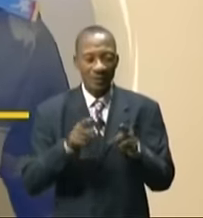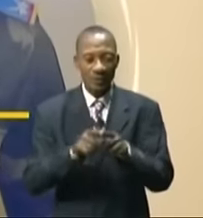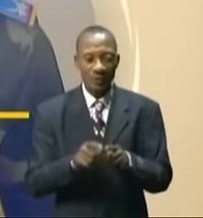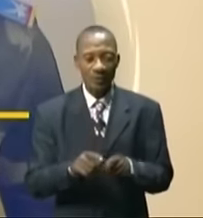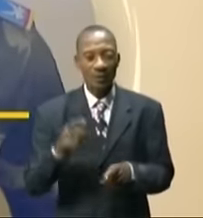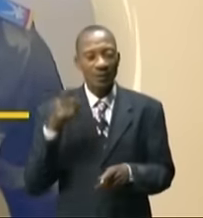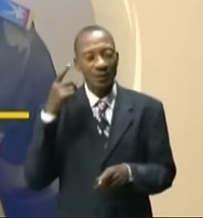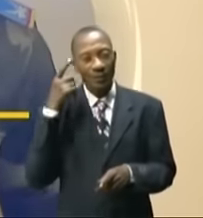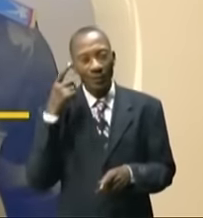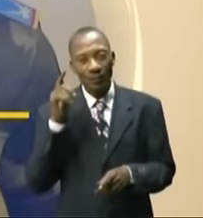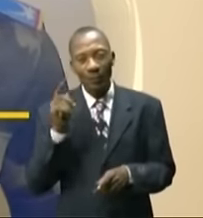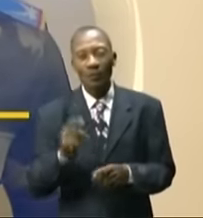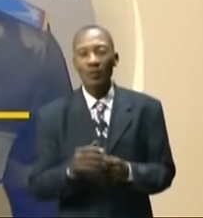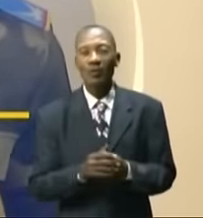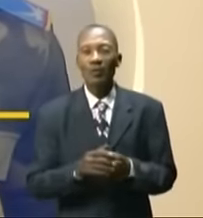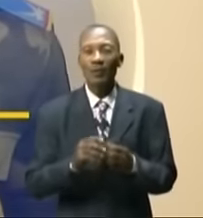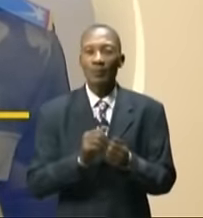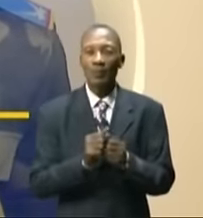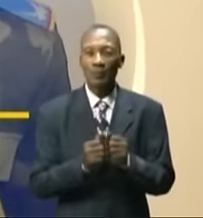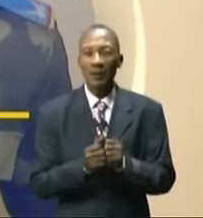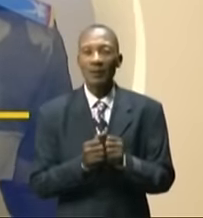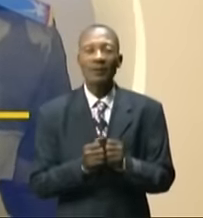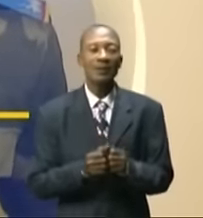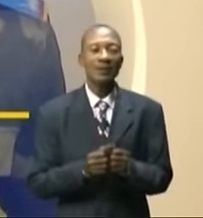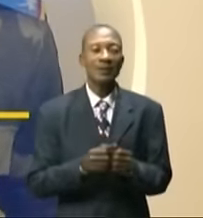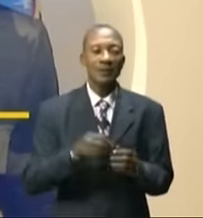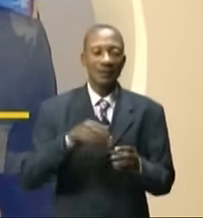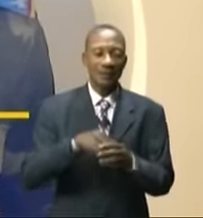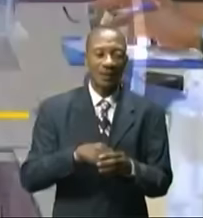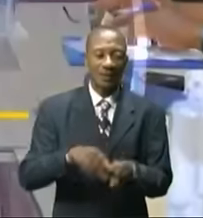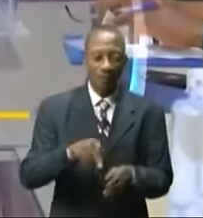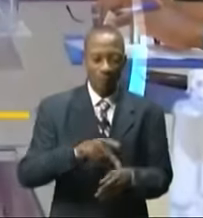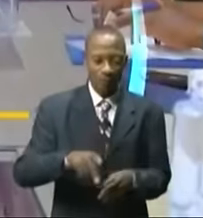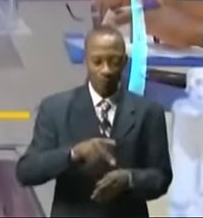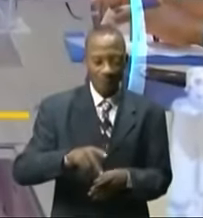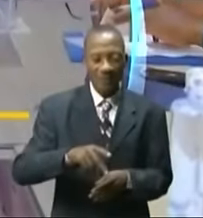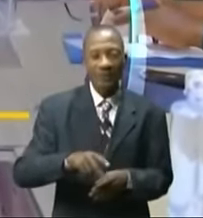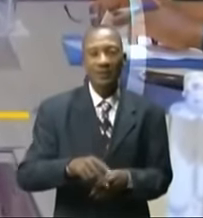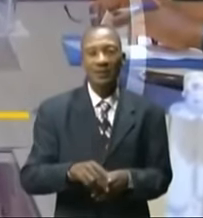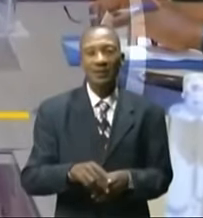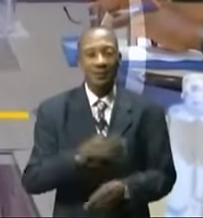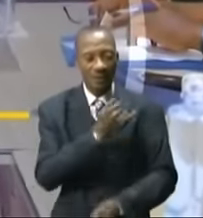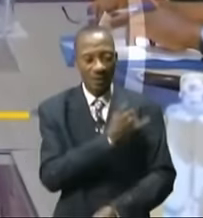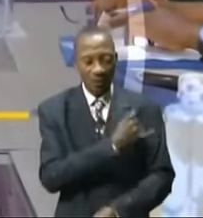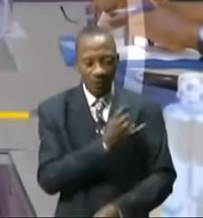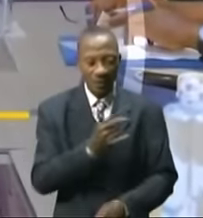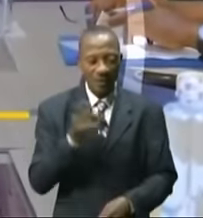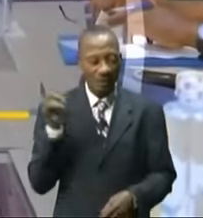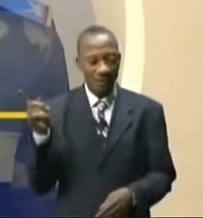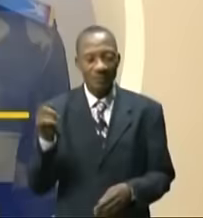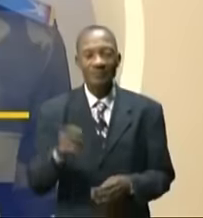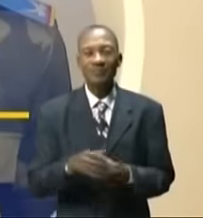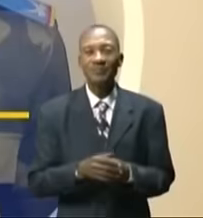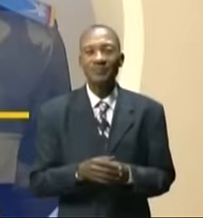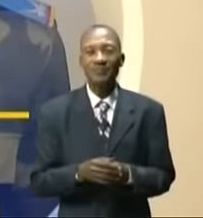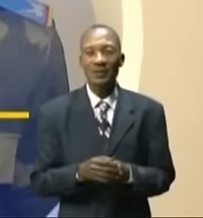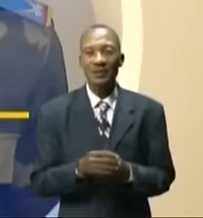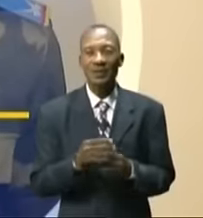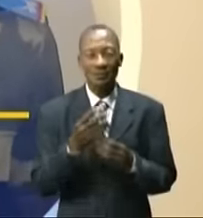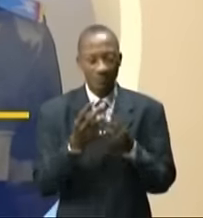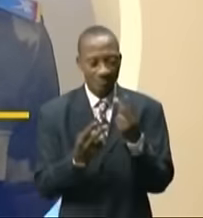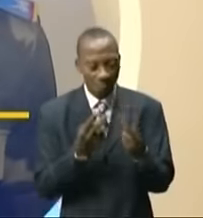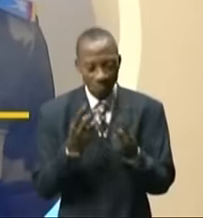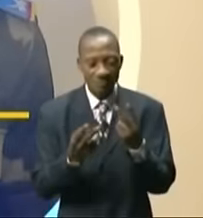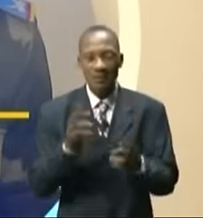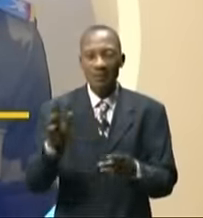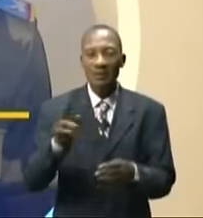deuxième attaque de civils en moins d'une semaine dans cette province. Trop haut, le gouverneur militaire de la province vient de hausser les tons et promet des poursuites pour